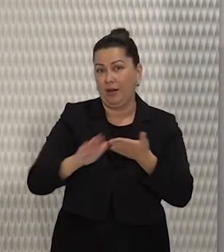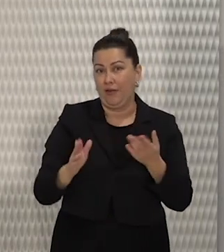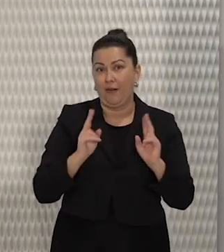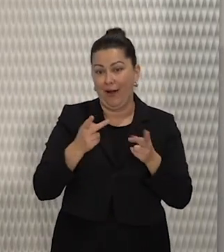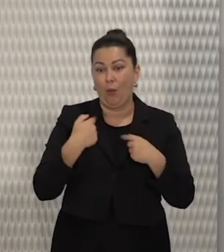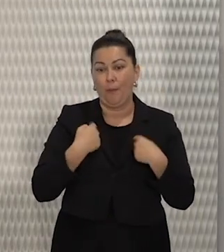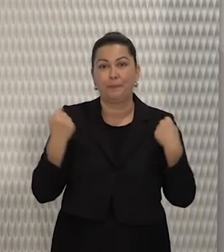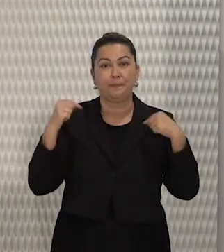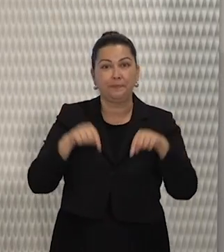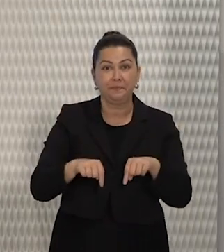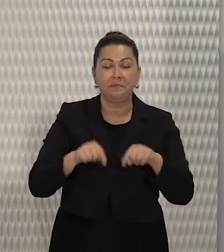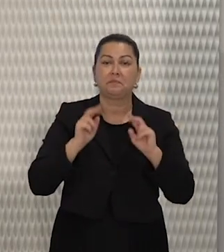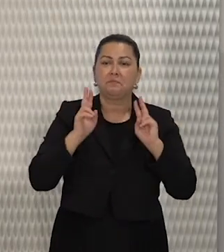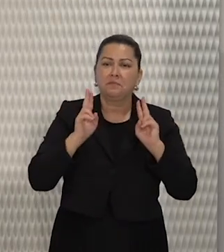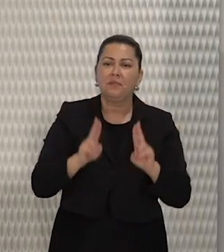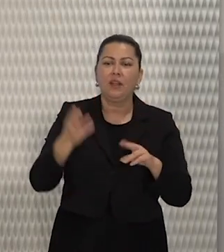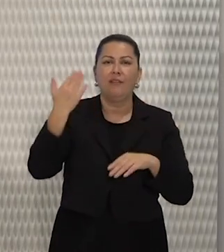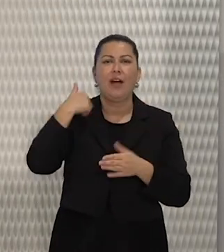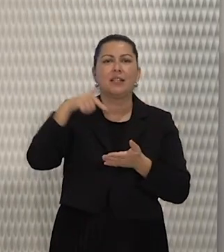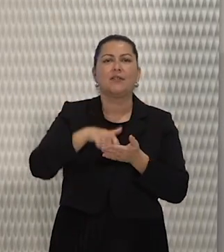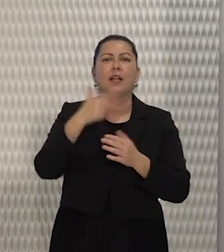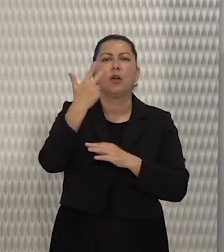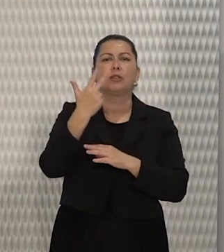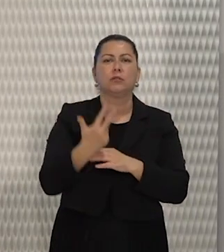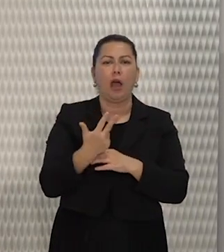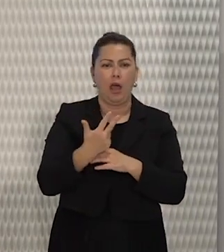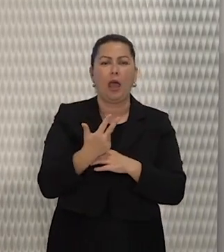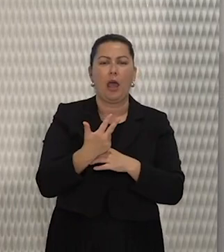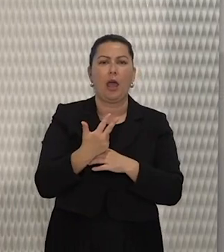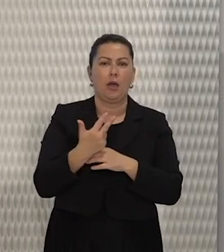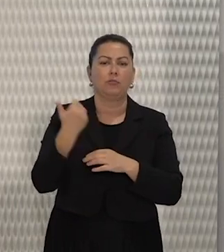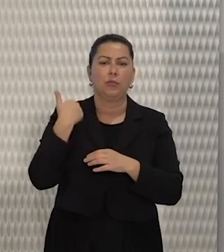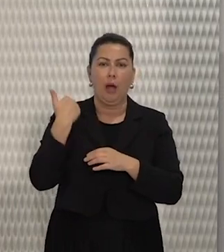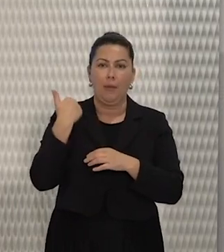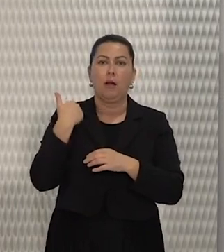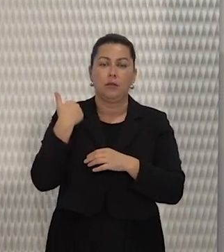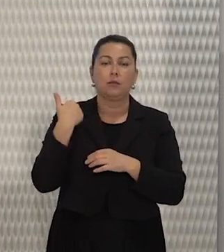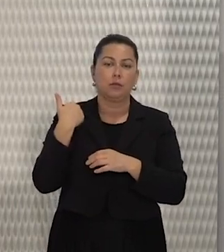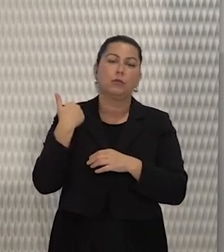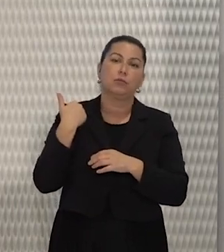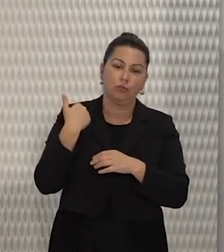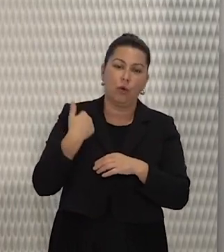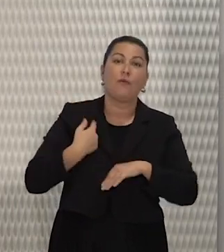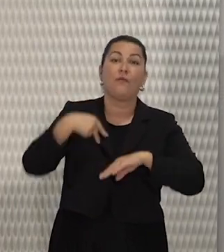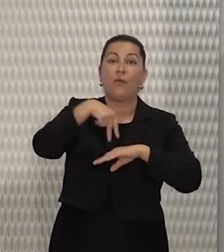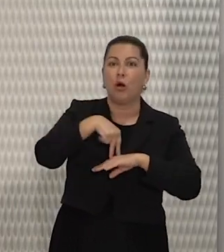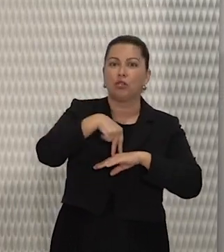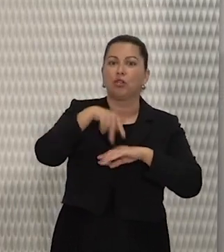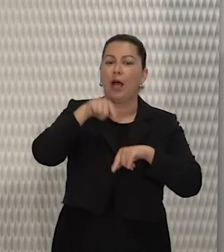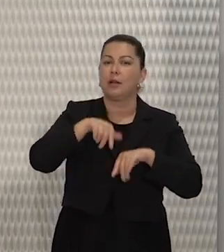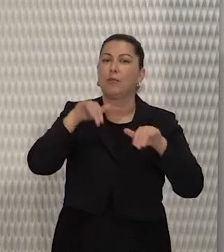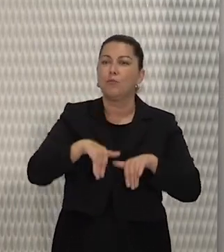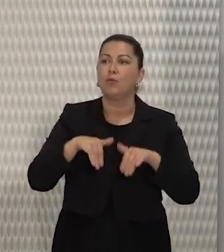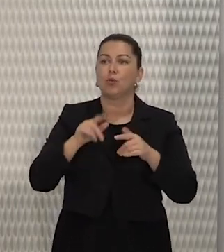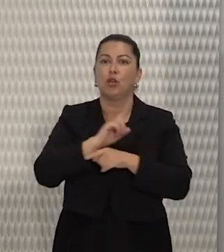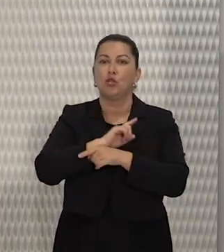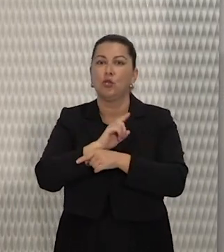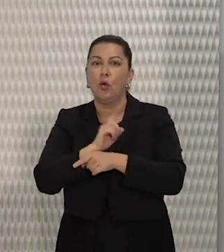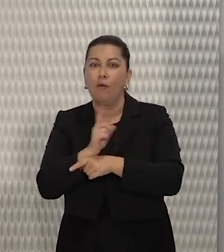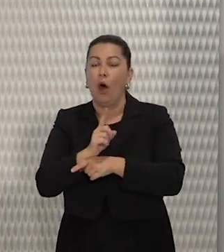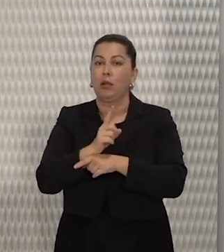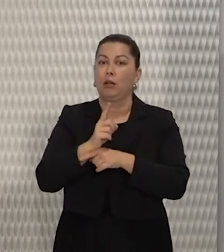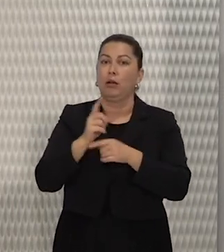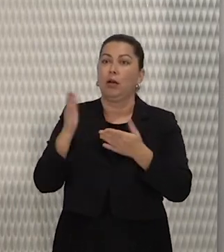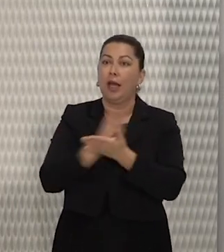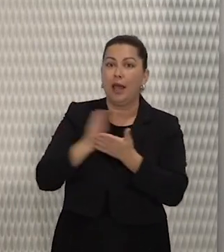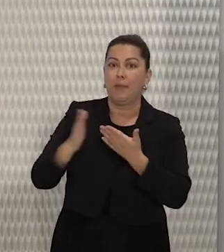kam hier hin und es war wirklich 2003 noch so, dass die Vorstände sofort genehmigen mussten, dass ein paar Randsteine abgesenkt wurden.